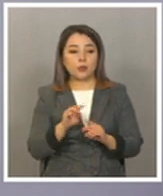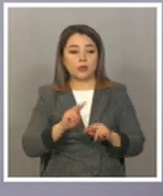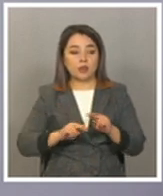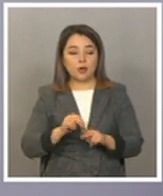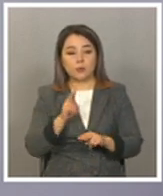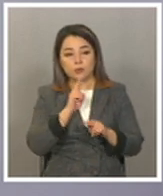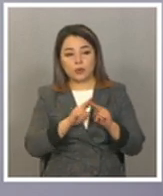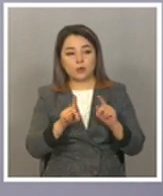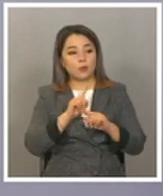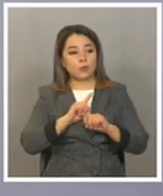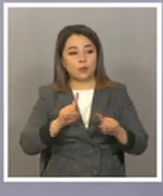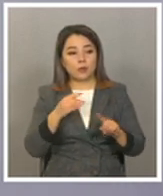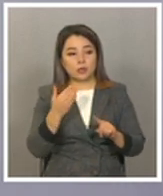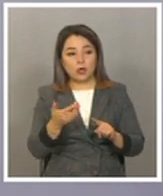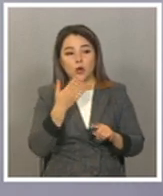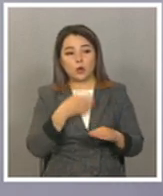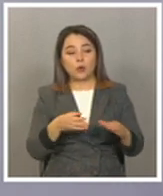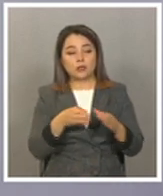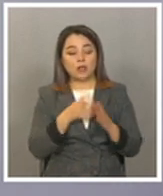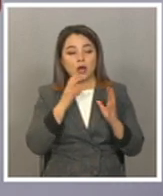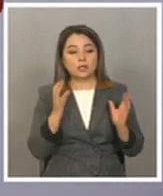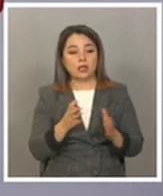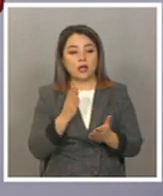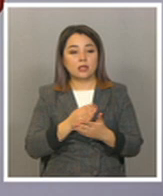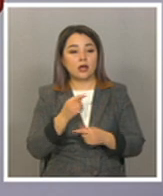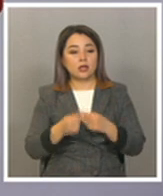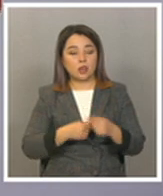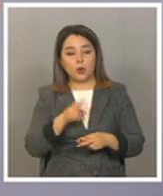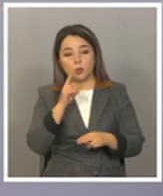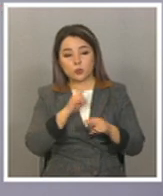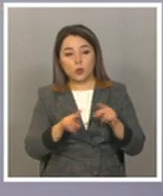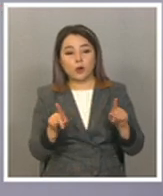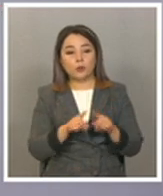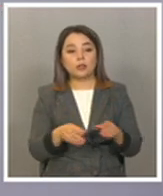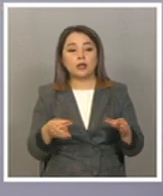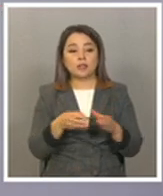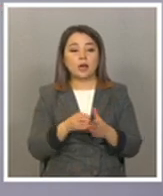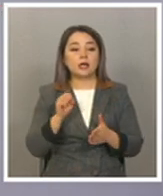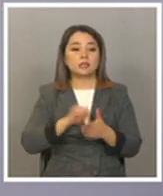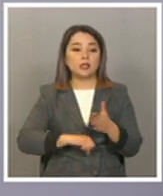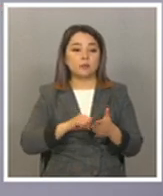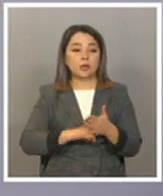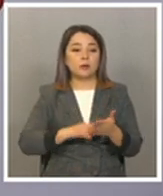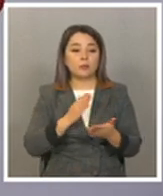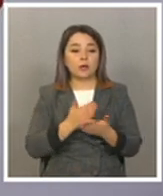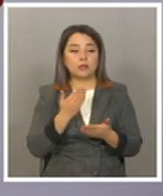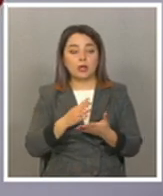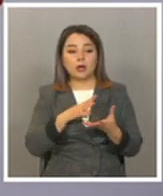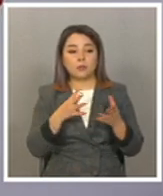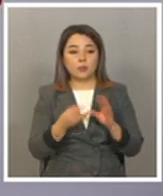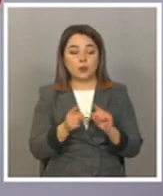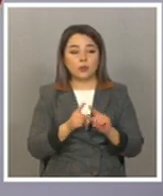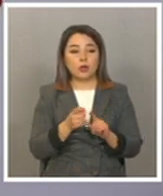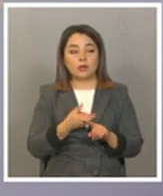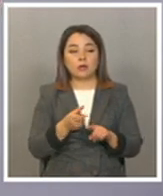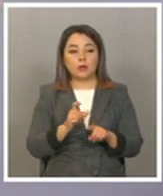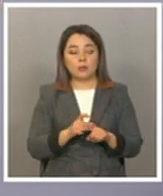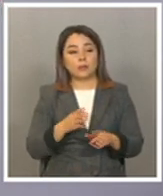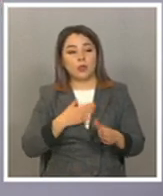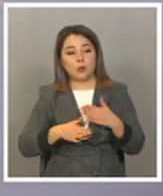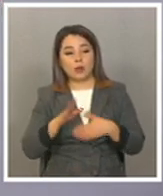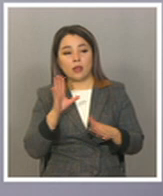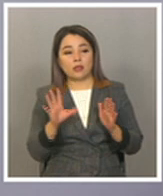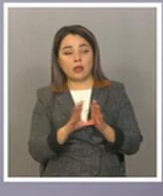жоғалмайды. Ұлттың сақталуына да, жоғалуына да себеп болатын нәрсенің ең қуаттысы тілі